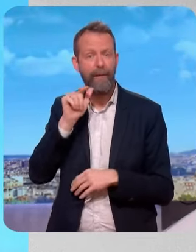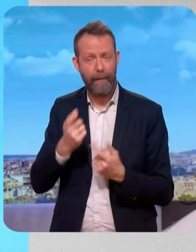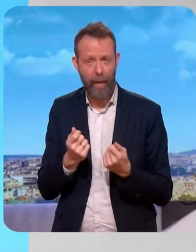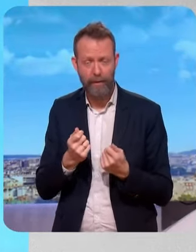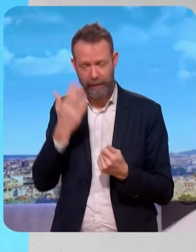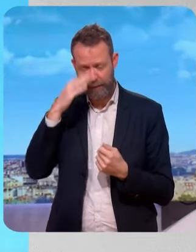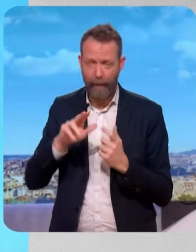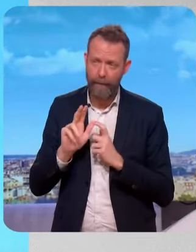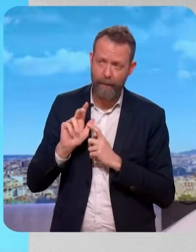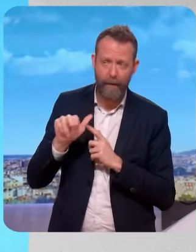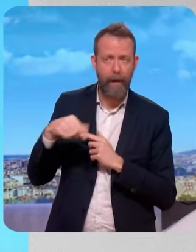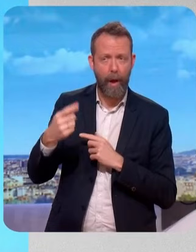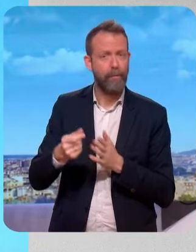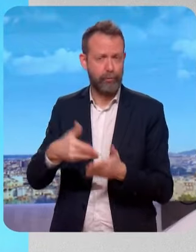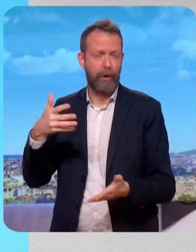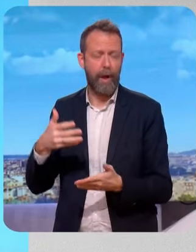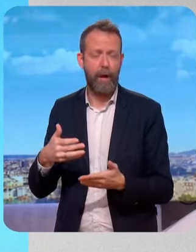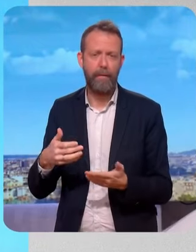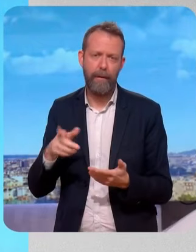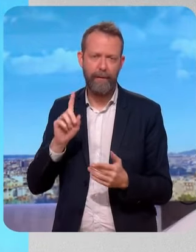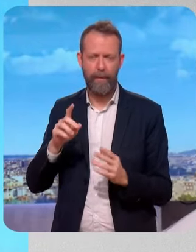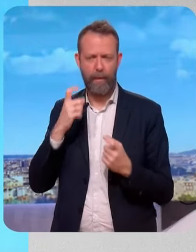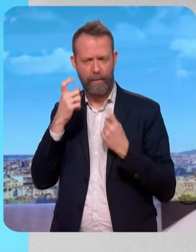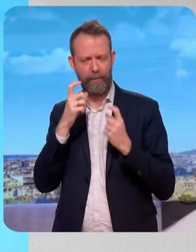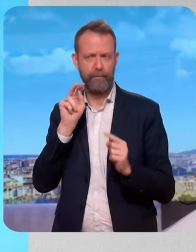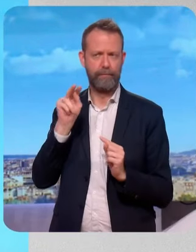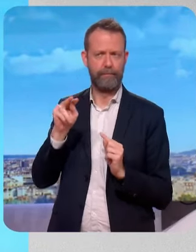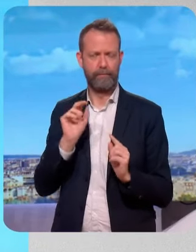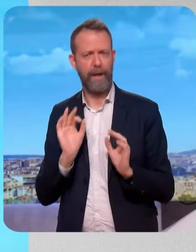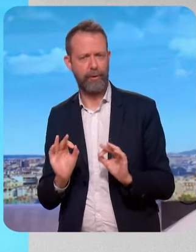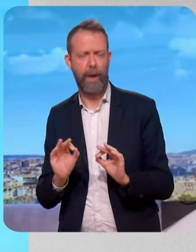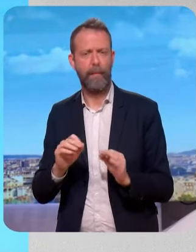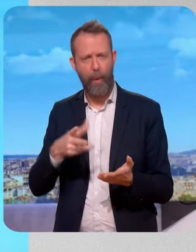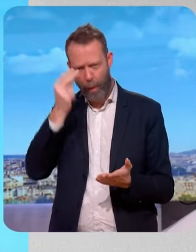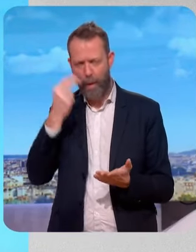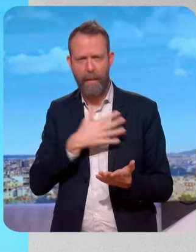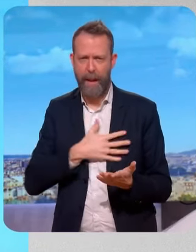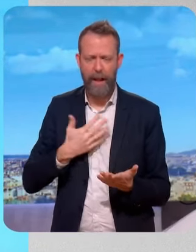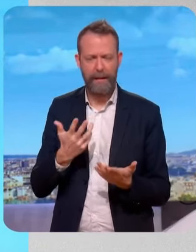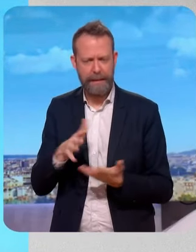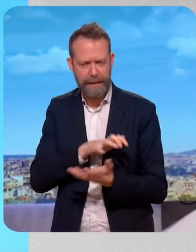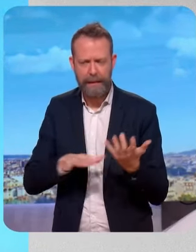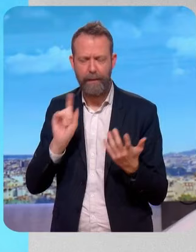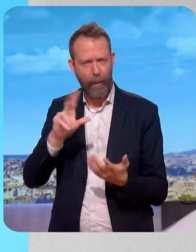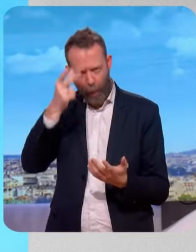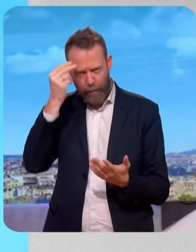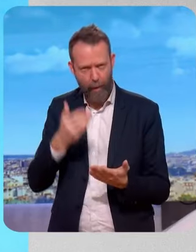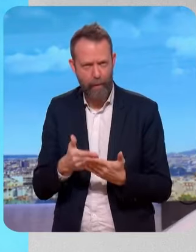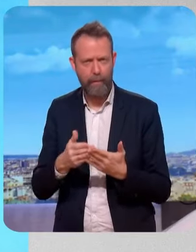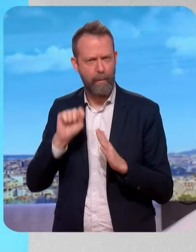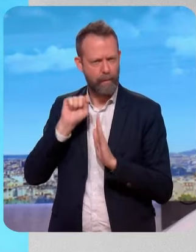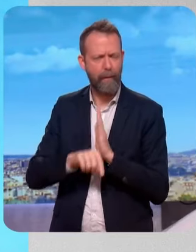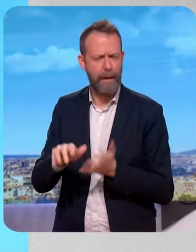nous coûtera plus cher après. Donc soyons raisonnables, entendons ce malaise, entendons la crise qui était une crise profonde